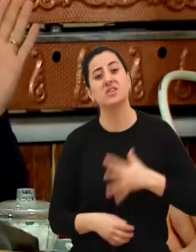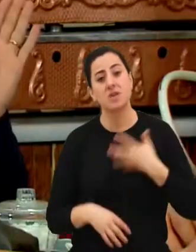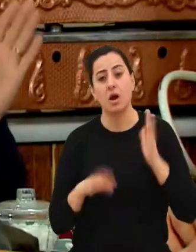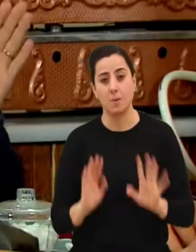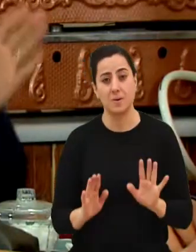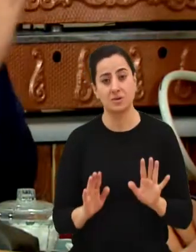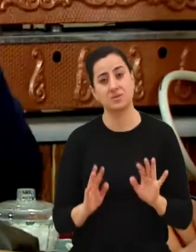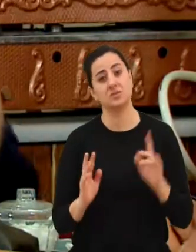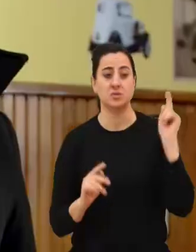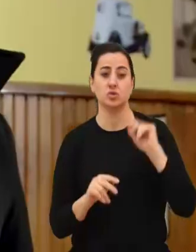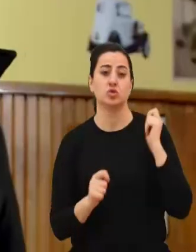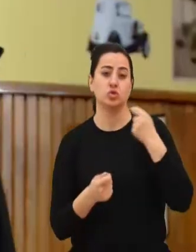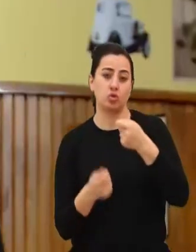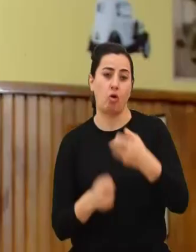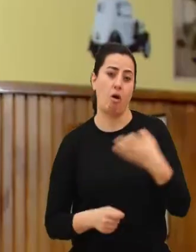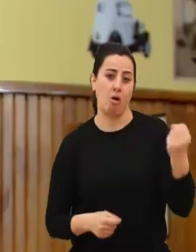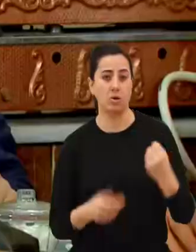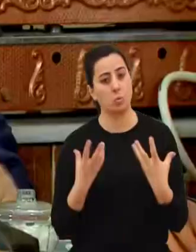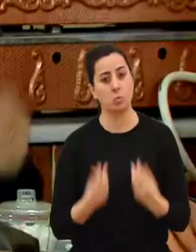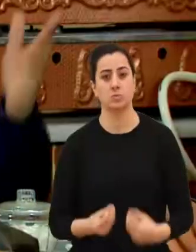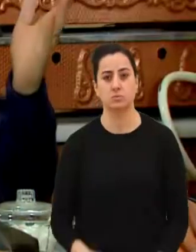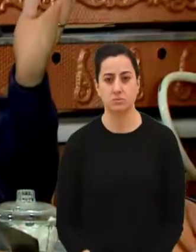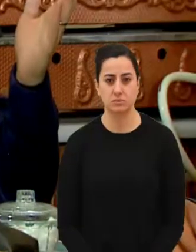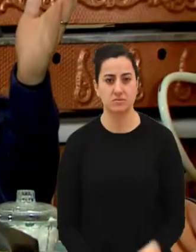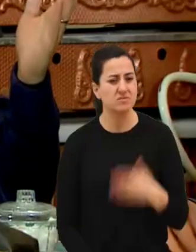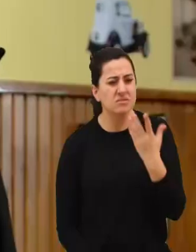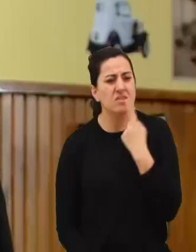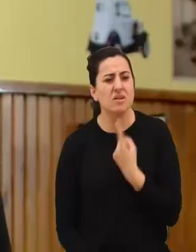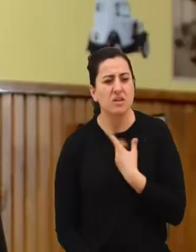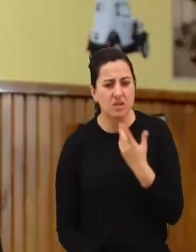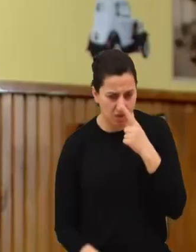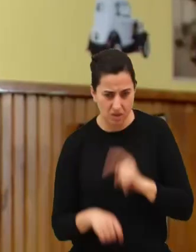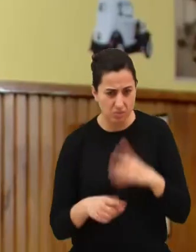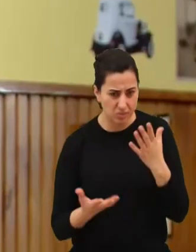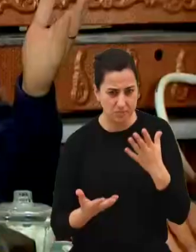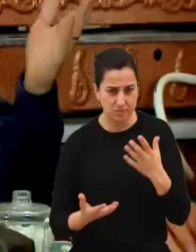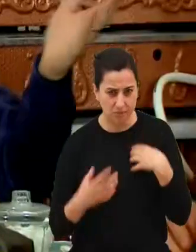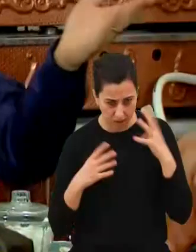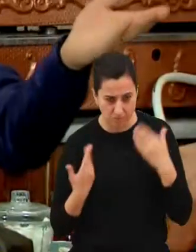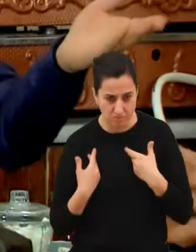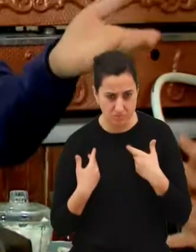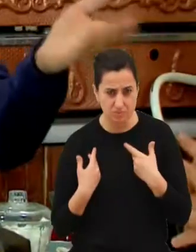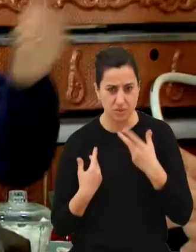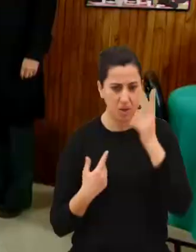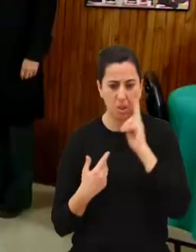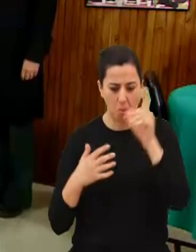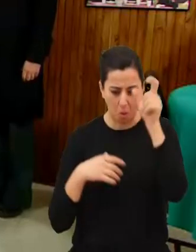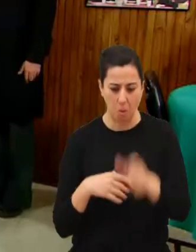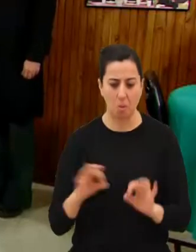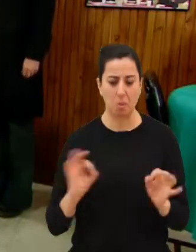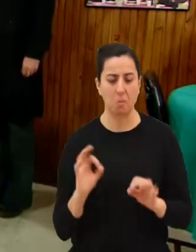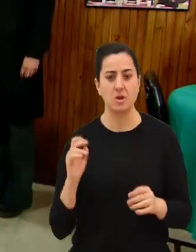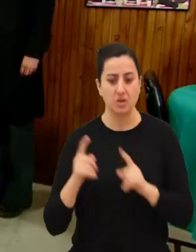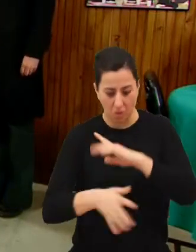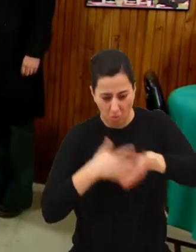ama Yıldız zorla aldı. Evet usta. Ulan sen kimi yiyorsun lan? Biz kaçı kurasıyız oğlum? Üstün başın tertemiz geldin.